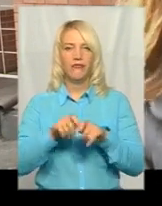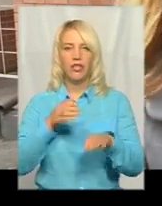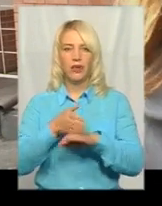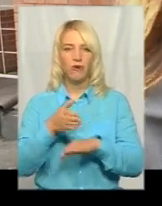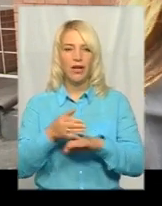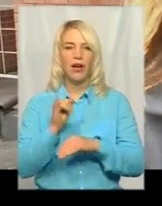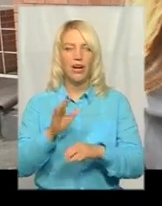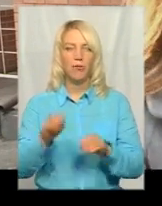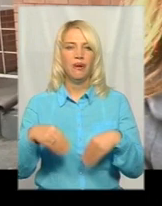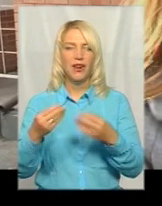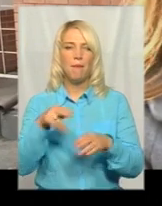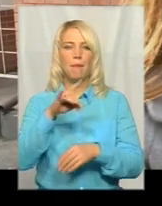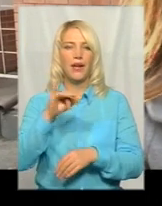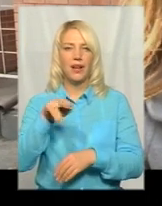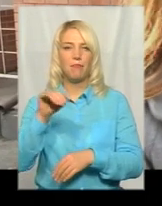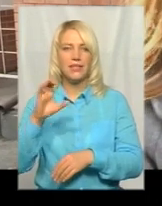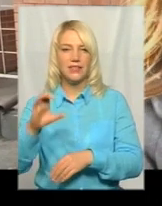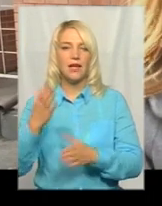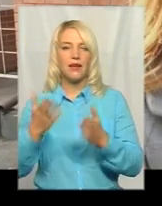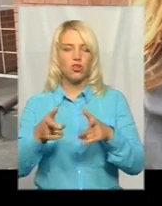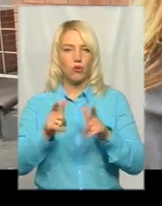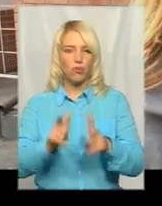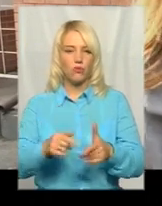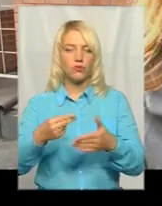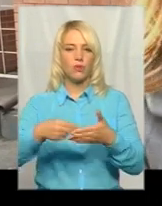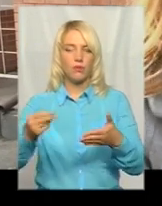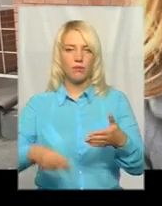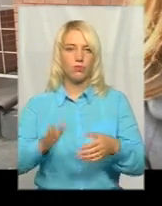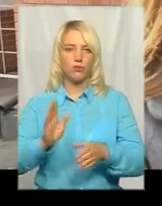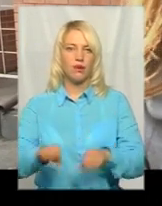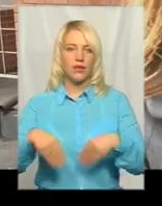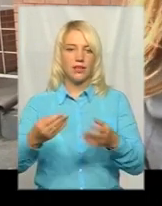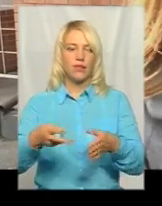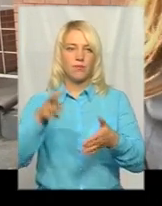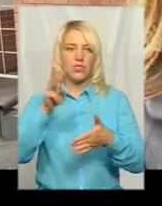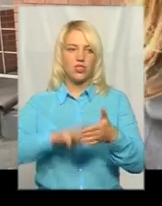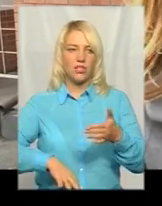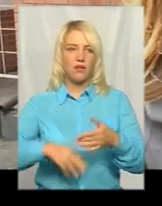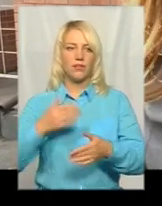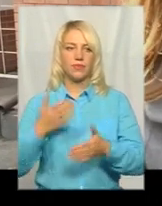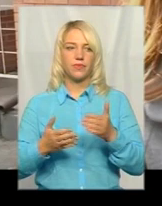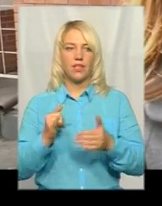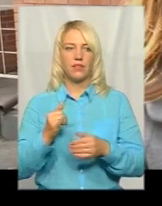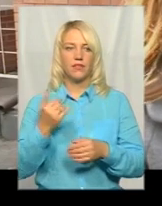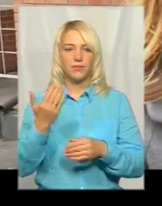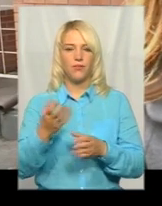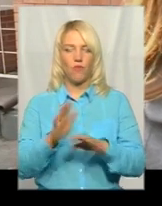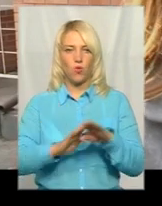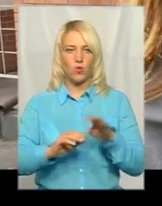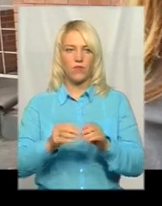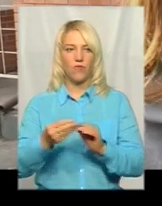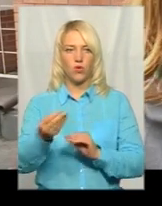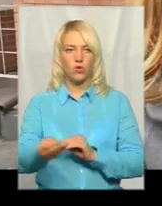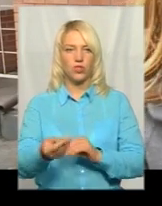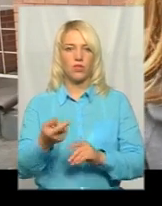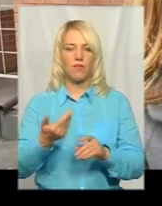відвідування і винесено припис. Якщо вони з ним погоджуються, підписують, буде винесена постанова про накладення штрафу. Їм вручено. Звичайно,